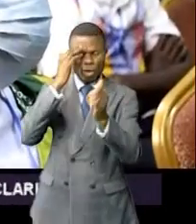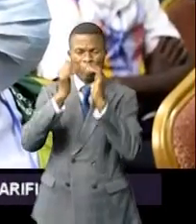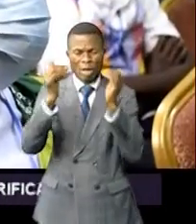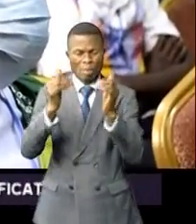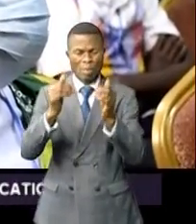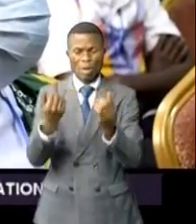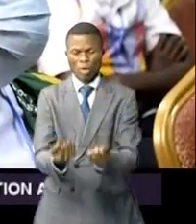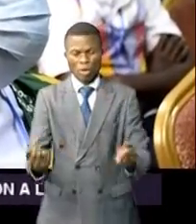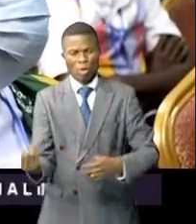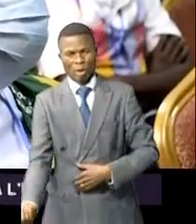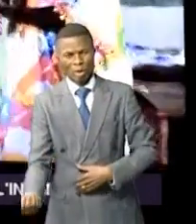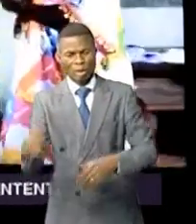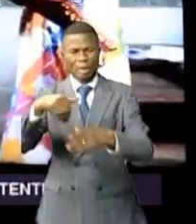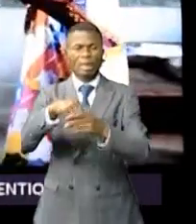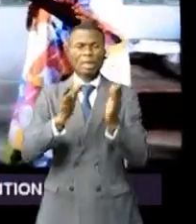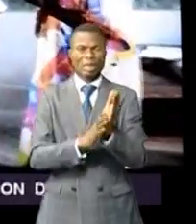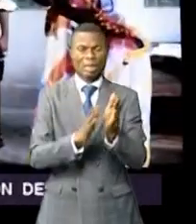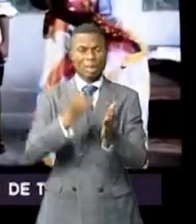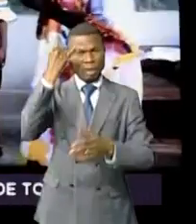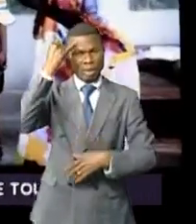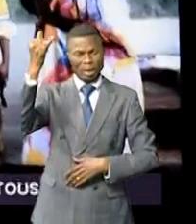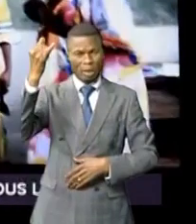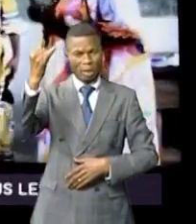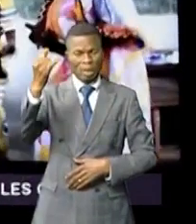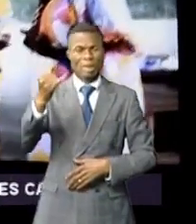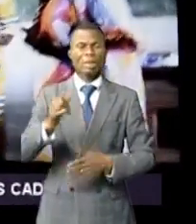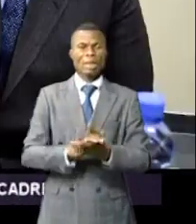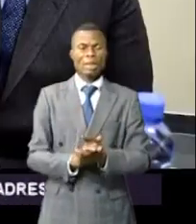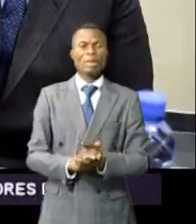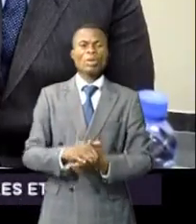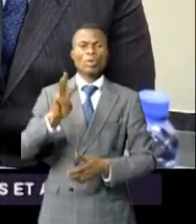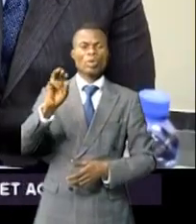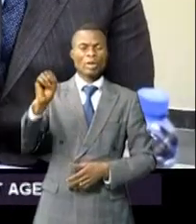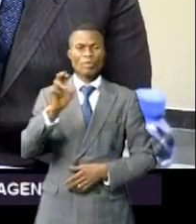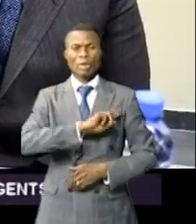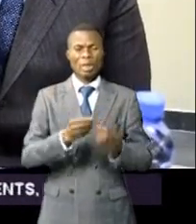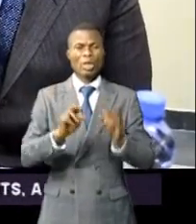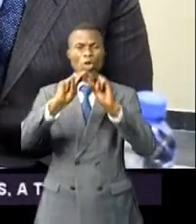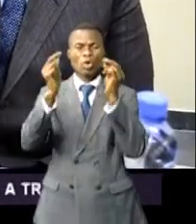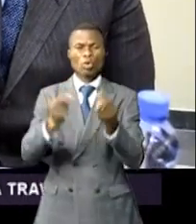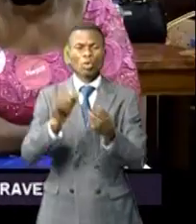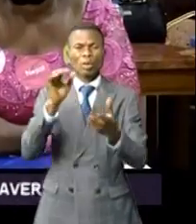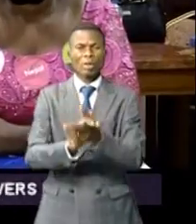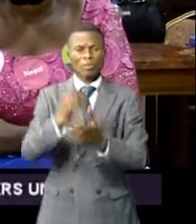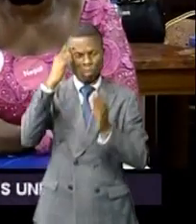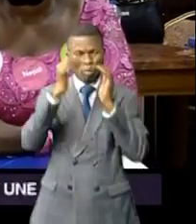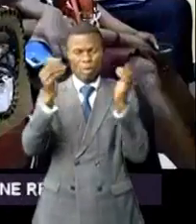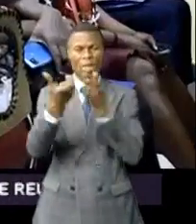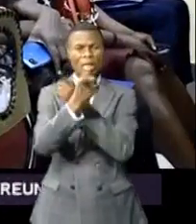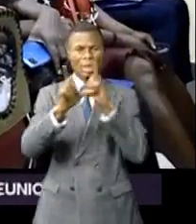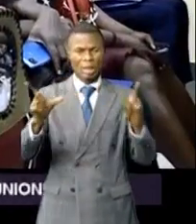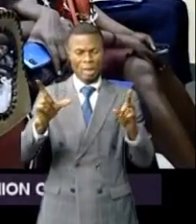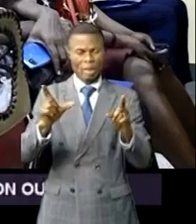âges et surtout au niveau des écoles. Une initiative des WILPIF RDC, Ligue internationale des femmes pour la paix et la liberté,